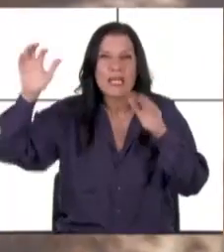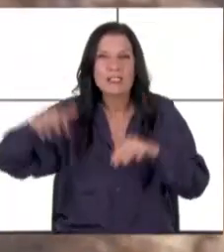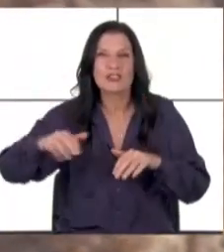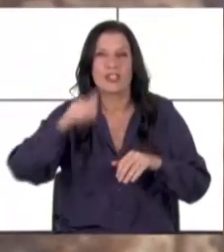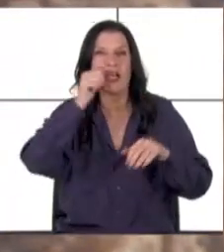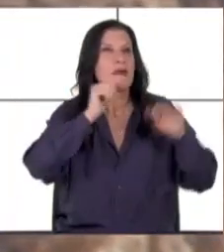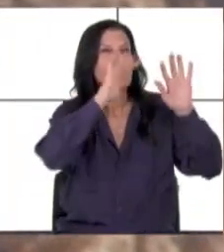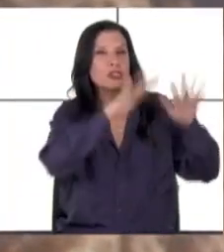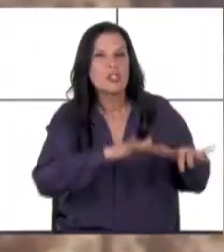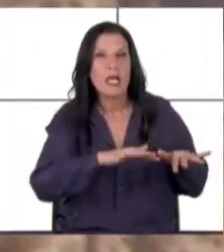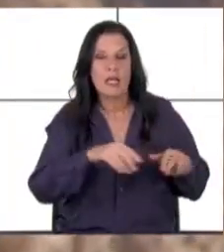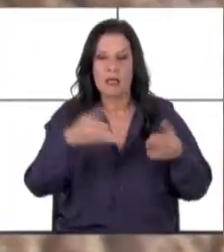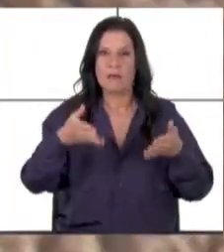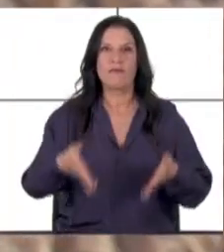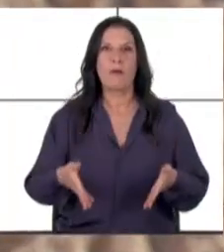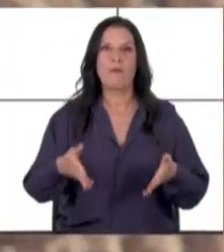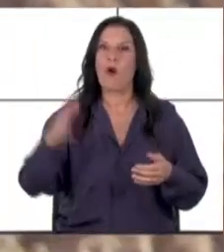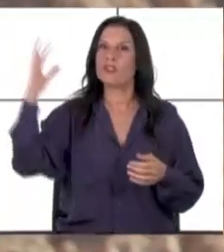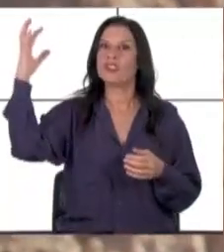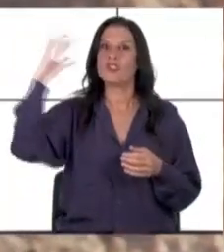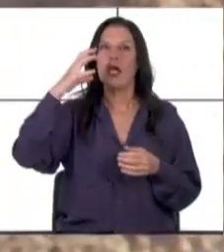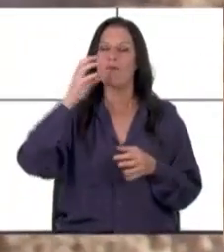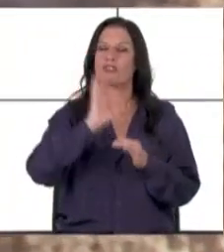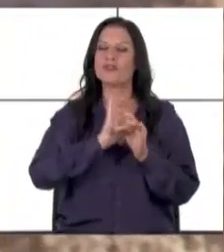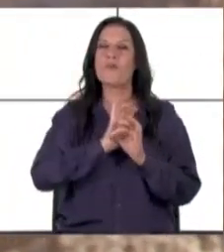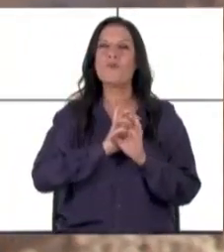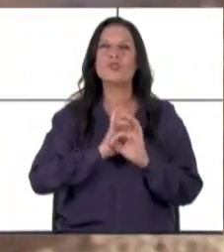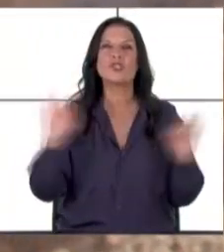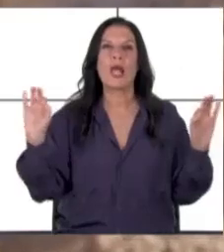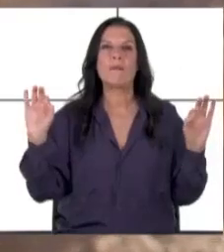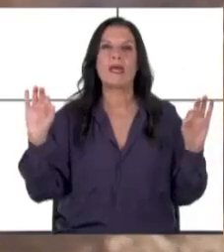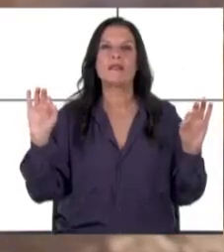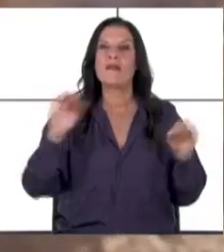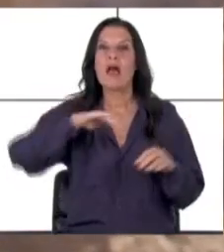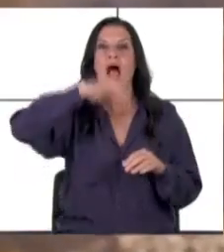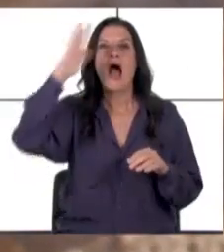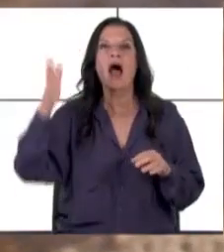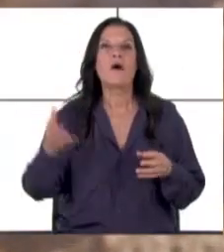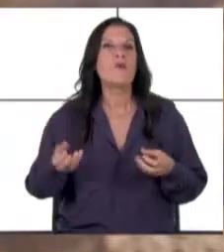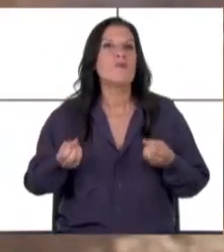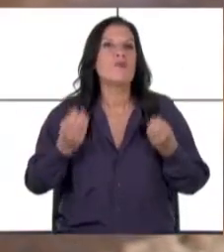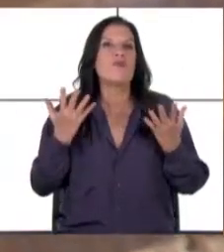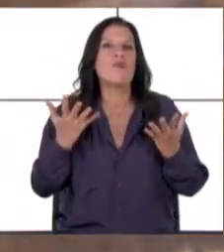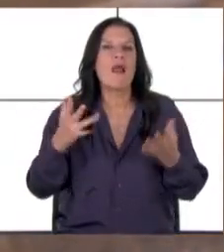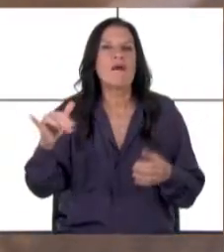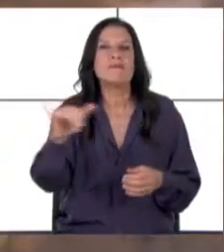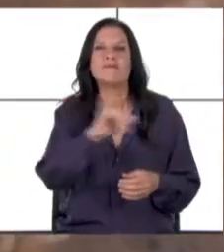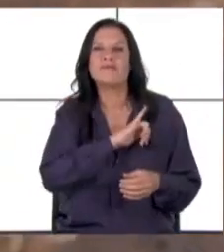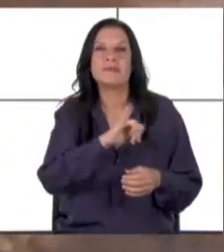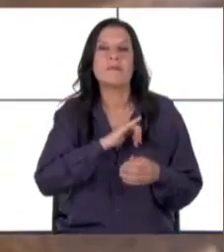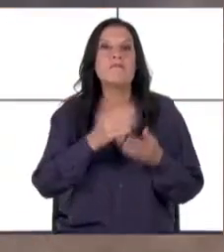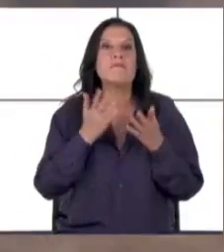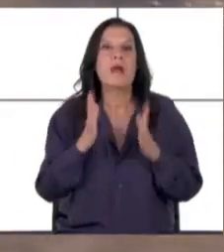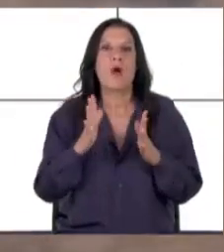בשמש מושלמת. ההר המופלא הזה, הר שנחשב באחד המרתקים בעולם, הר